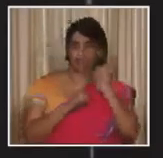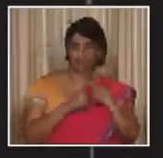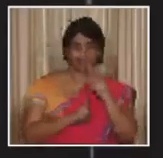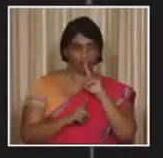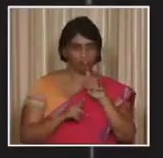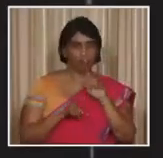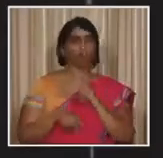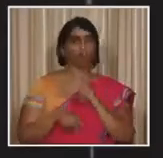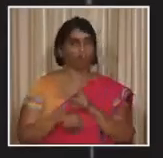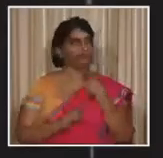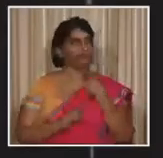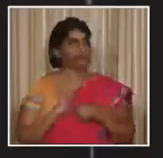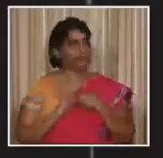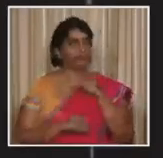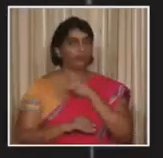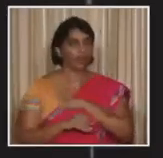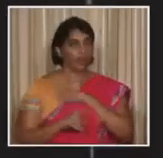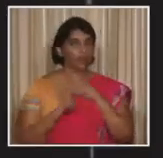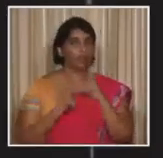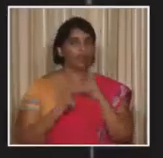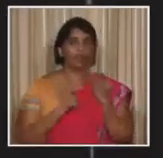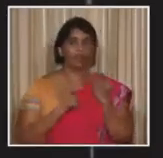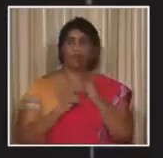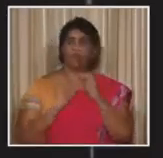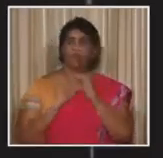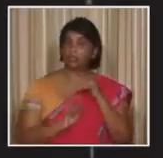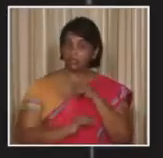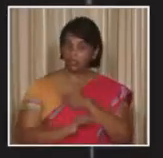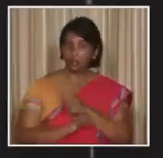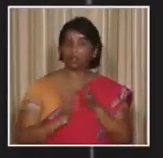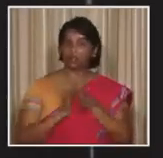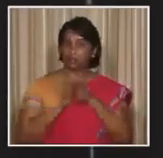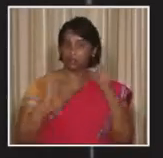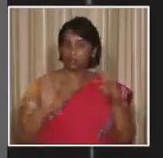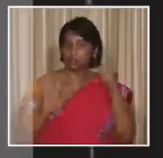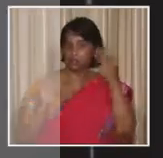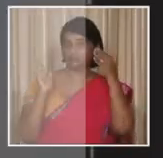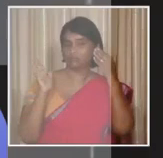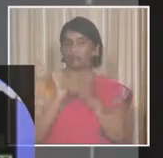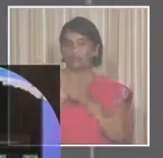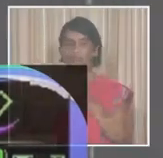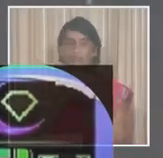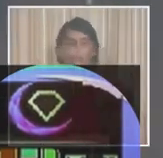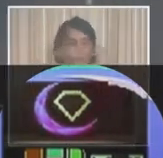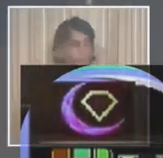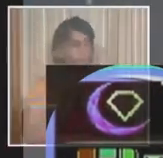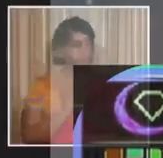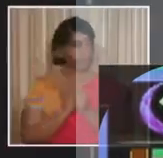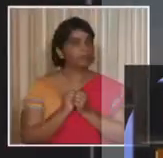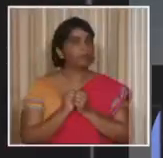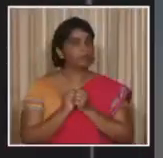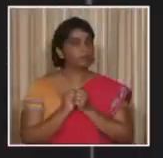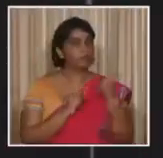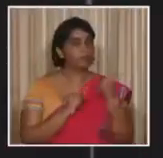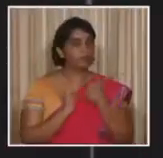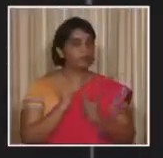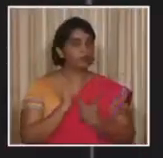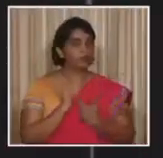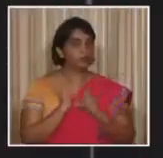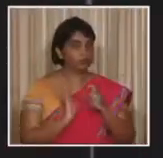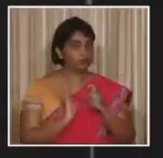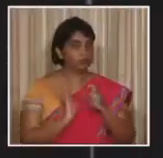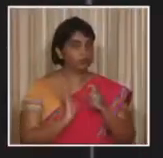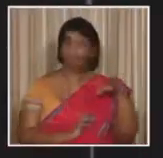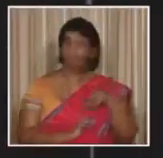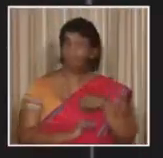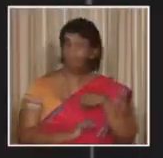நாங்கள் 3 தசாப்த யுத்தம் ஒன்றை எதிர்கொண்டிருந்தோம். மீண்டும் அவ்வாறான ஒரு நிலைக்கு நாட்டை தள்ளிச் செல்வதற்கு ஒரு சில அரசியல்வாதிகள்